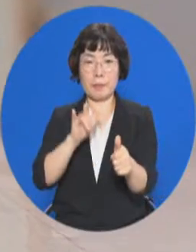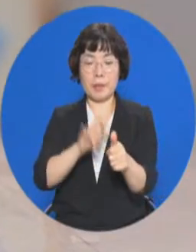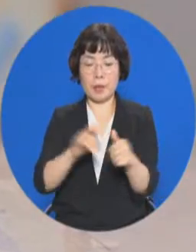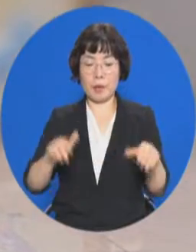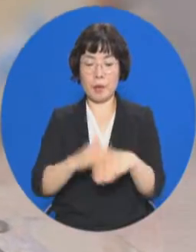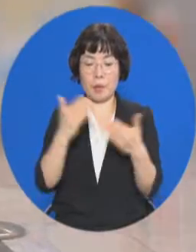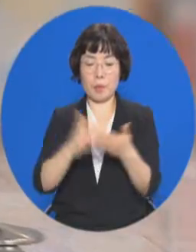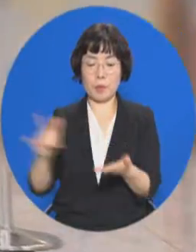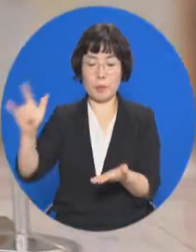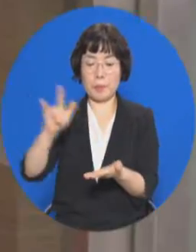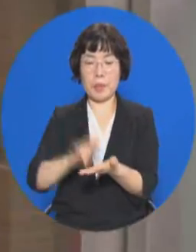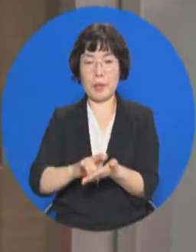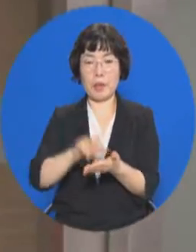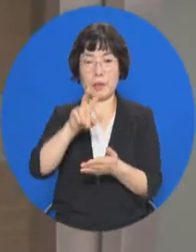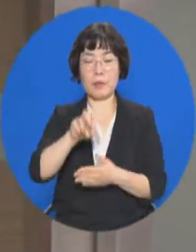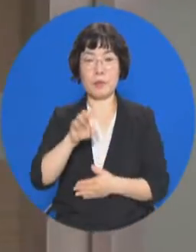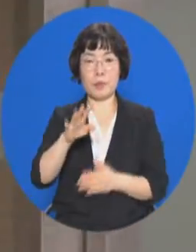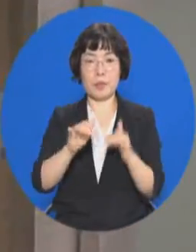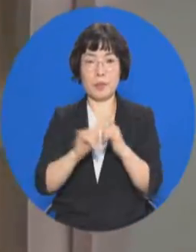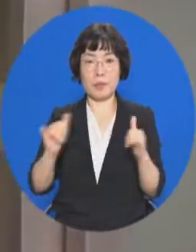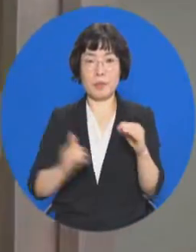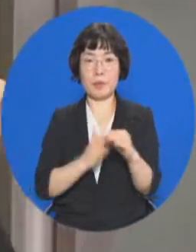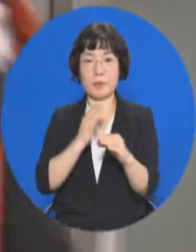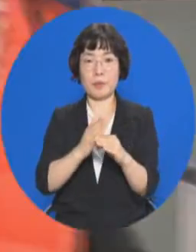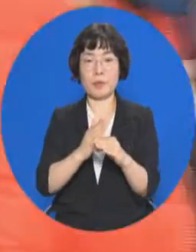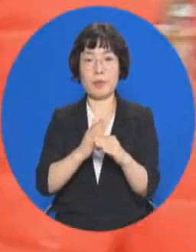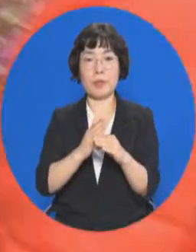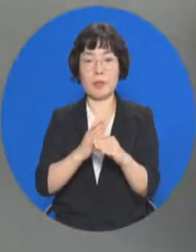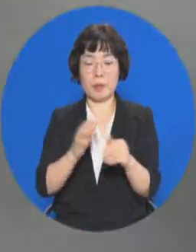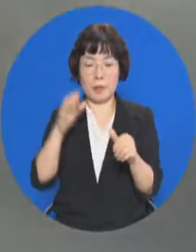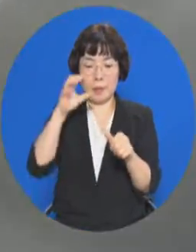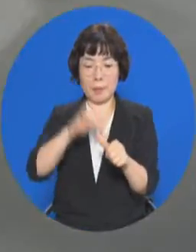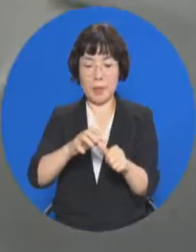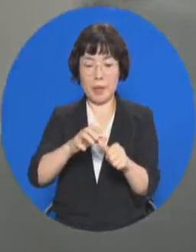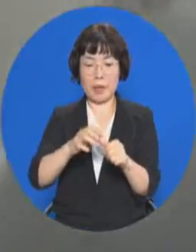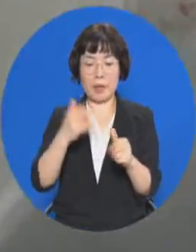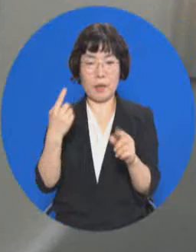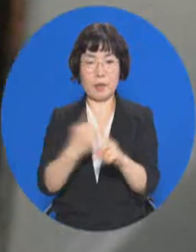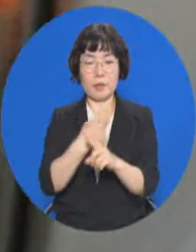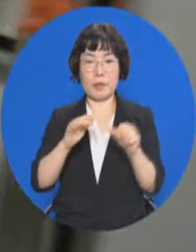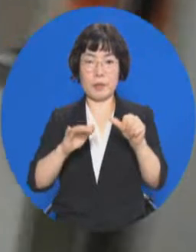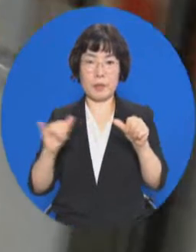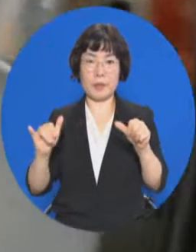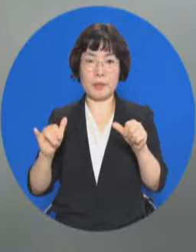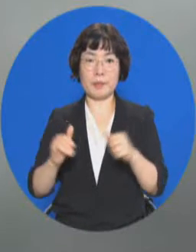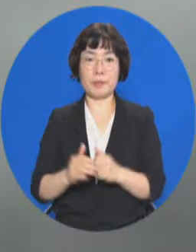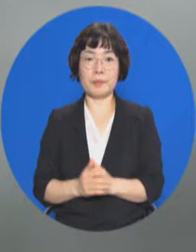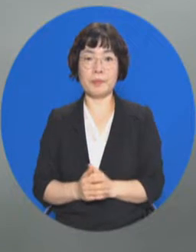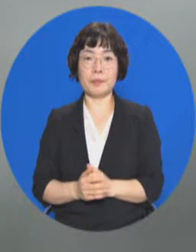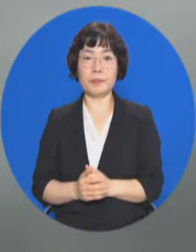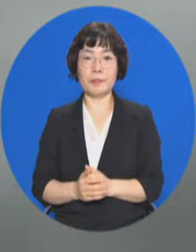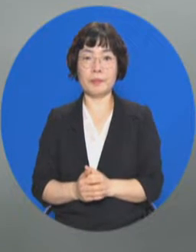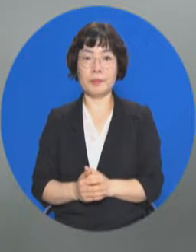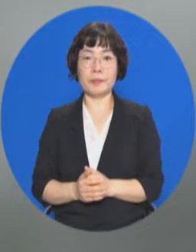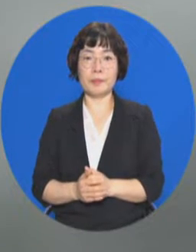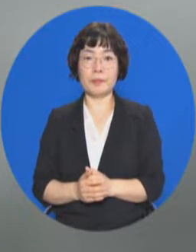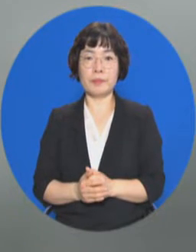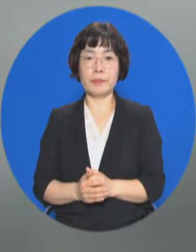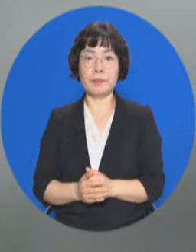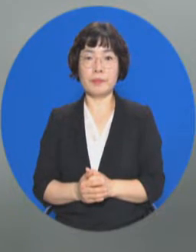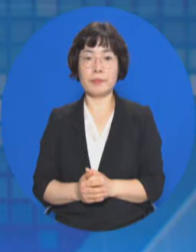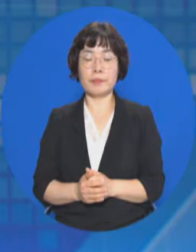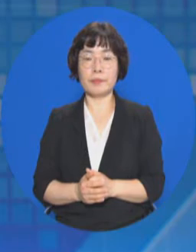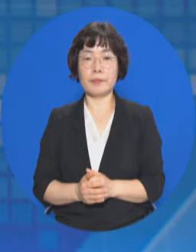확진자는 해외 유입을 포함해 모두 24명으로 이 가운데 격리 치료 중인 확진자는 5명입니다. MBC 뉴스 김한수입니다.